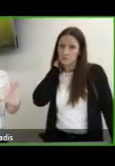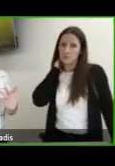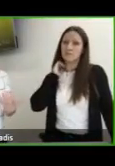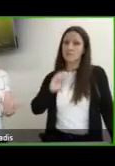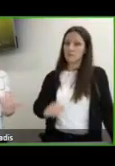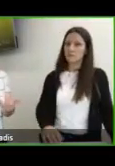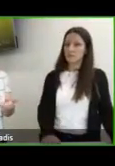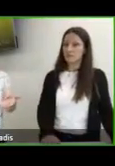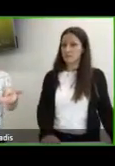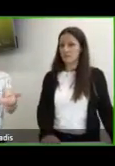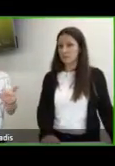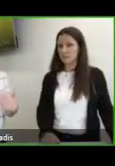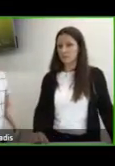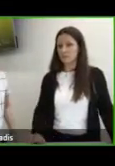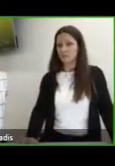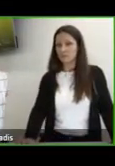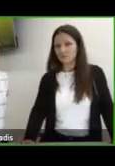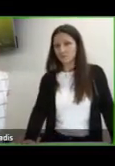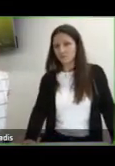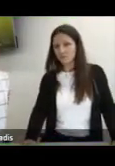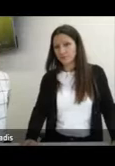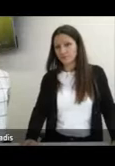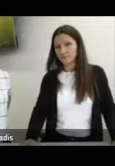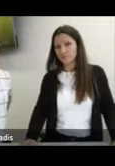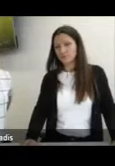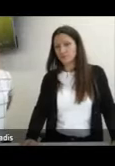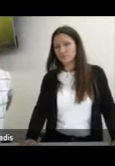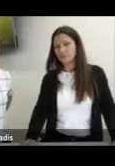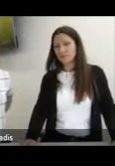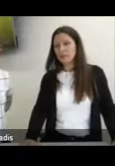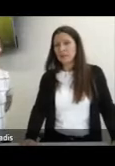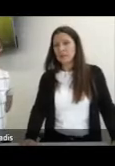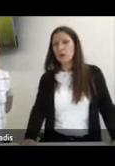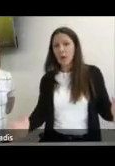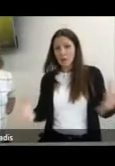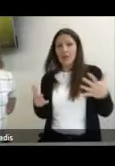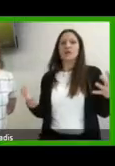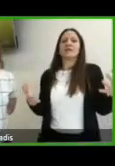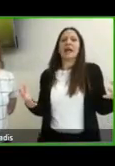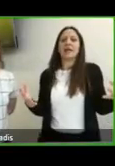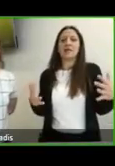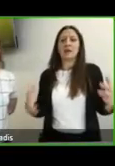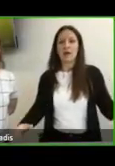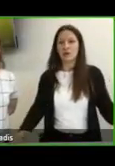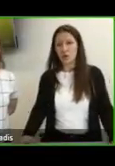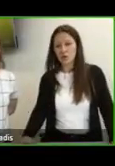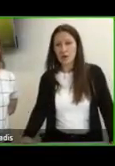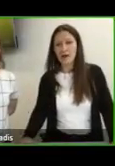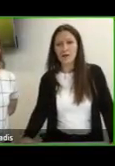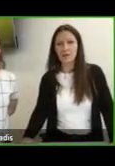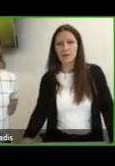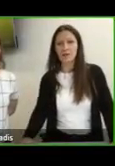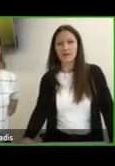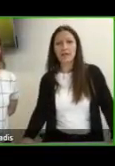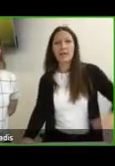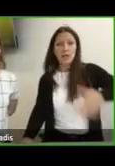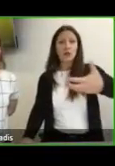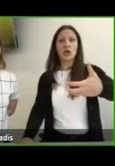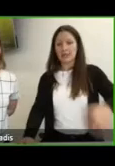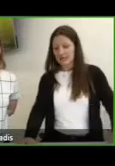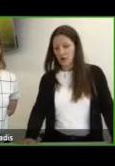contenu comme un peu sur mesure pour susciter ces émotions-là. Donc, première chose qui arrive quand je reçois une